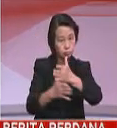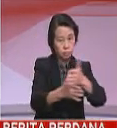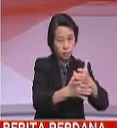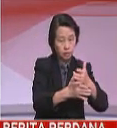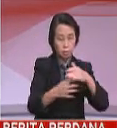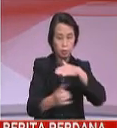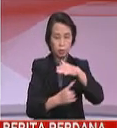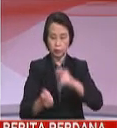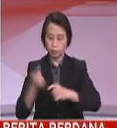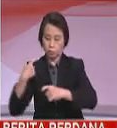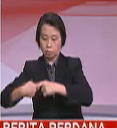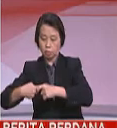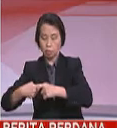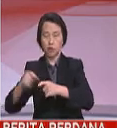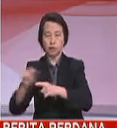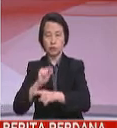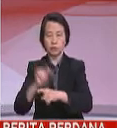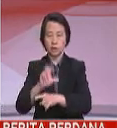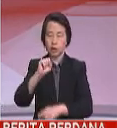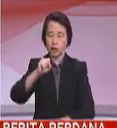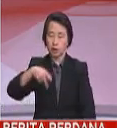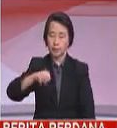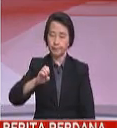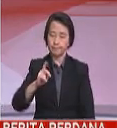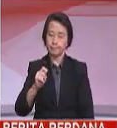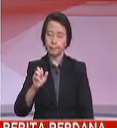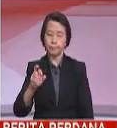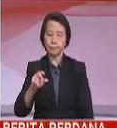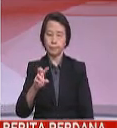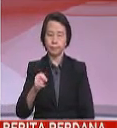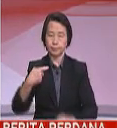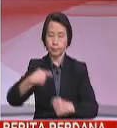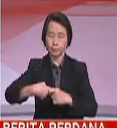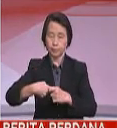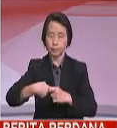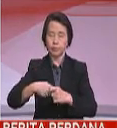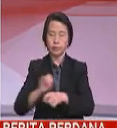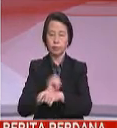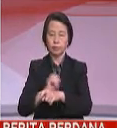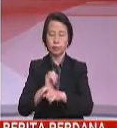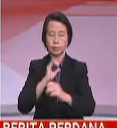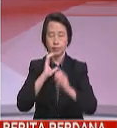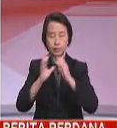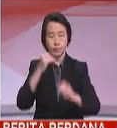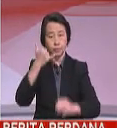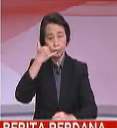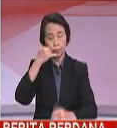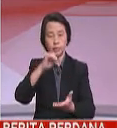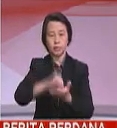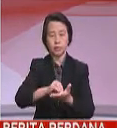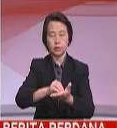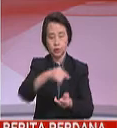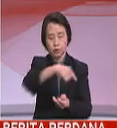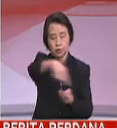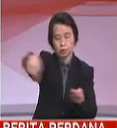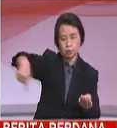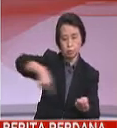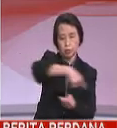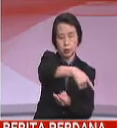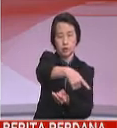dasar berkaitan penggunaan spektrum berkaitan industri telekomunikasi di rantau Asia.